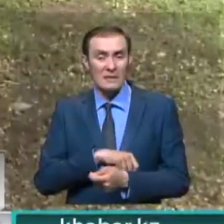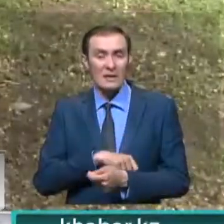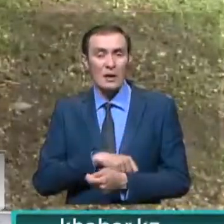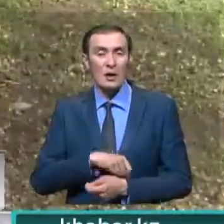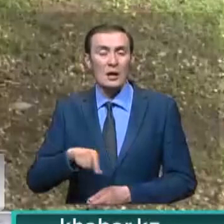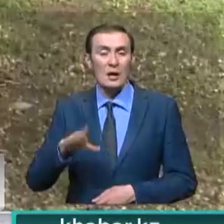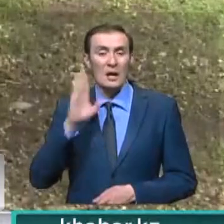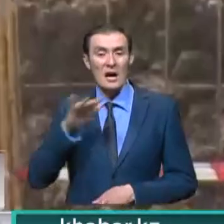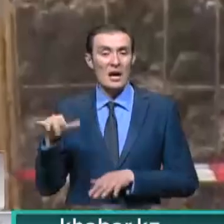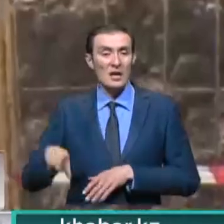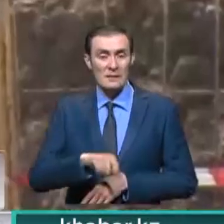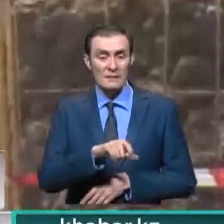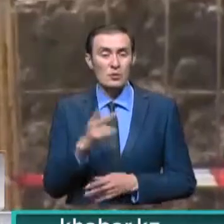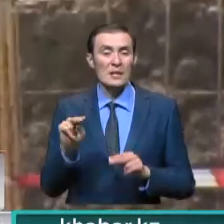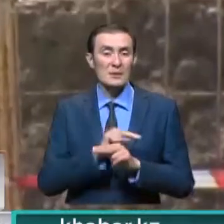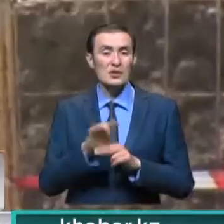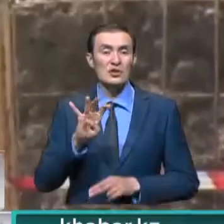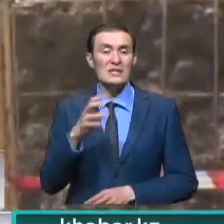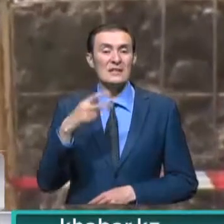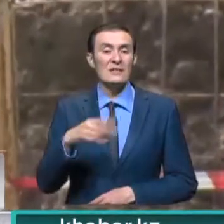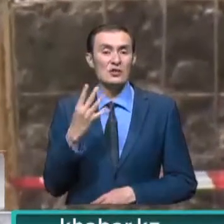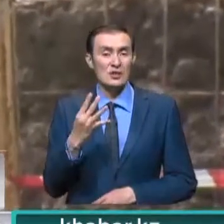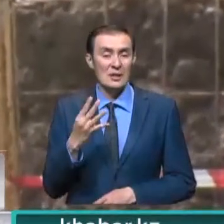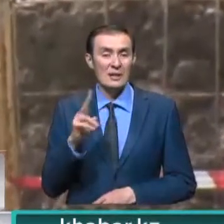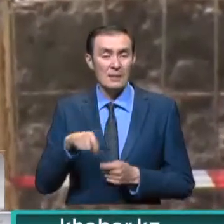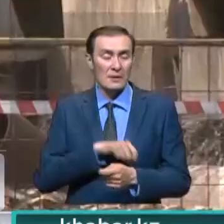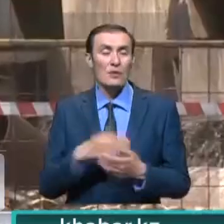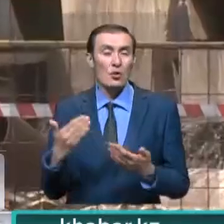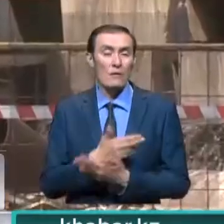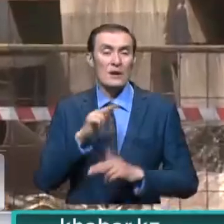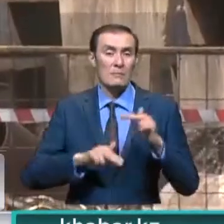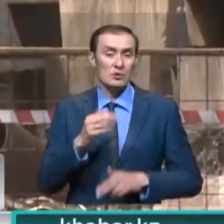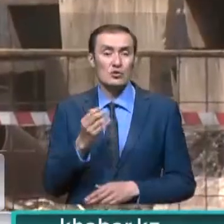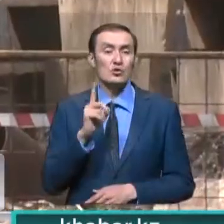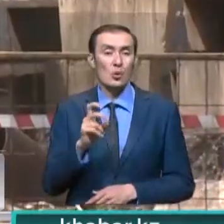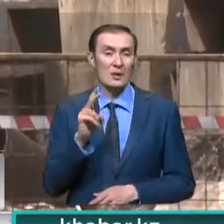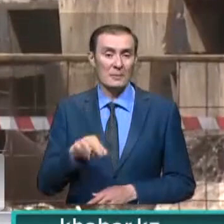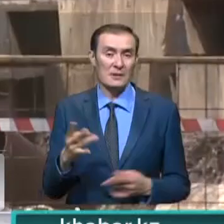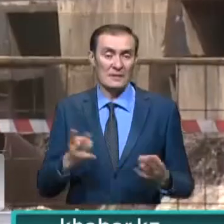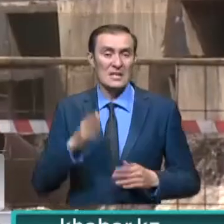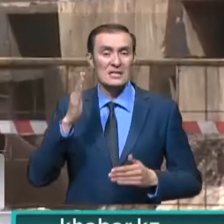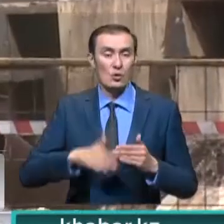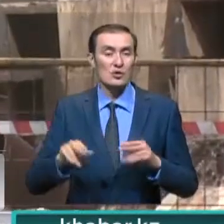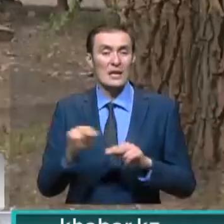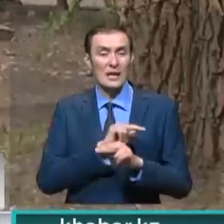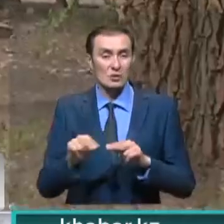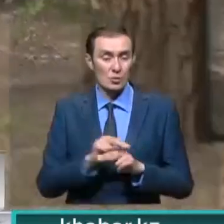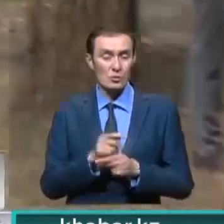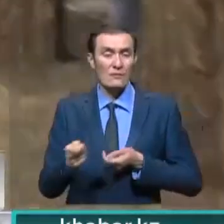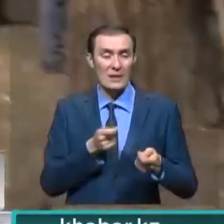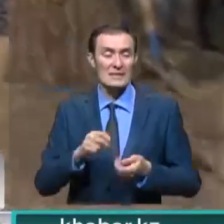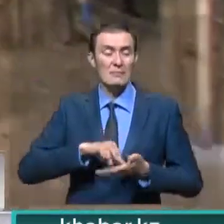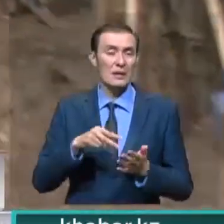сетей. Отремонтировать нужно 424, построить новых еще на 100 километров. Завершить реконструкцию местные